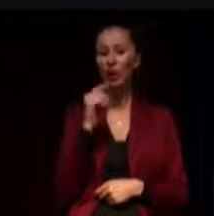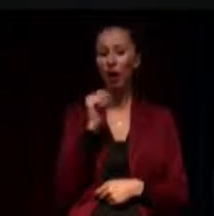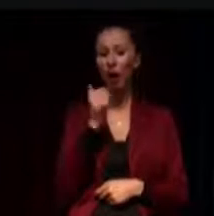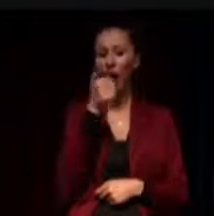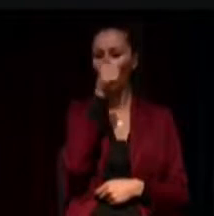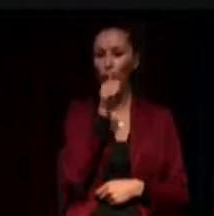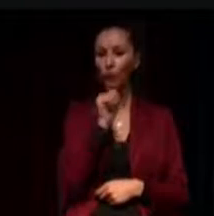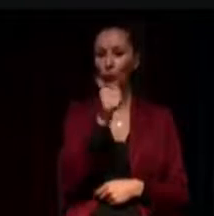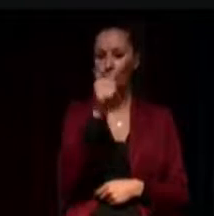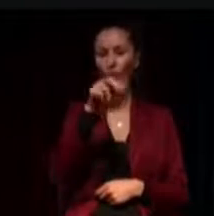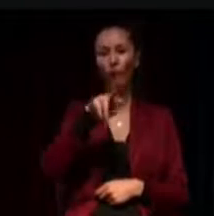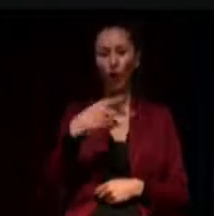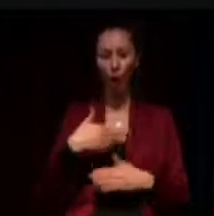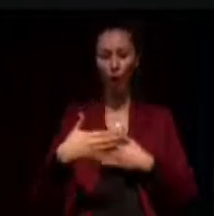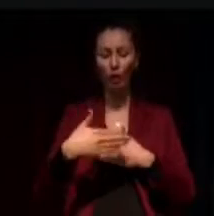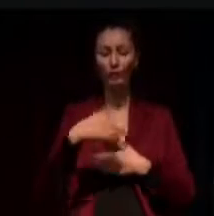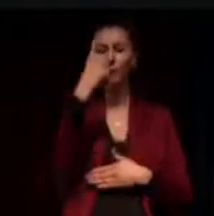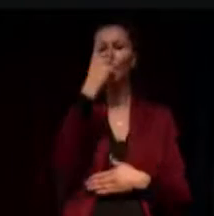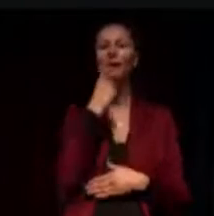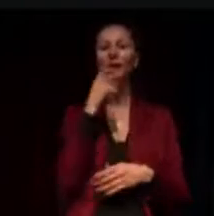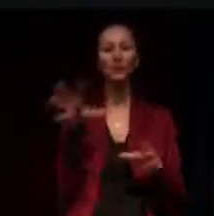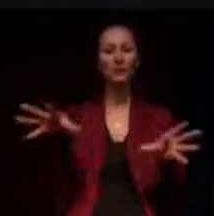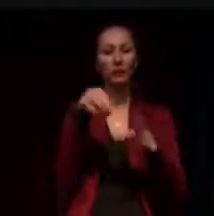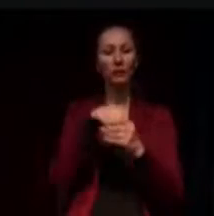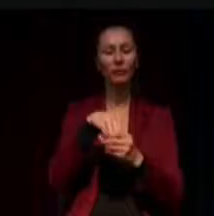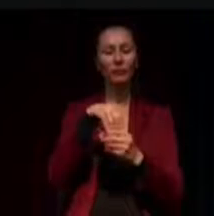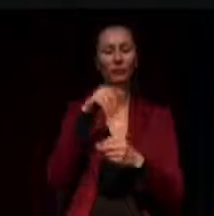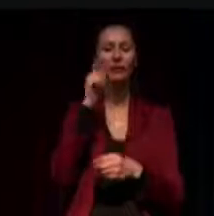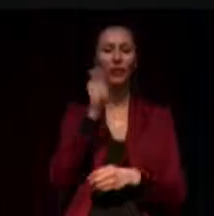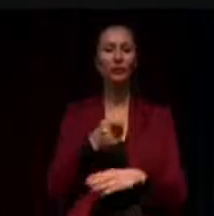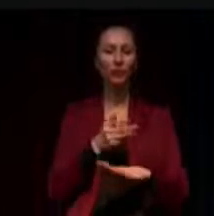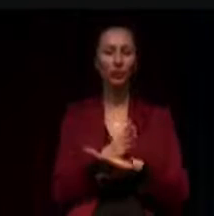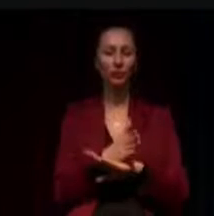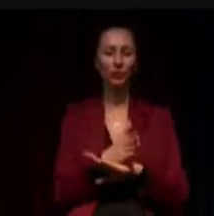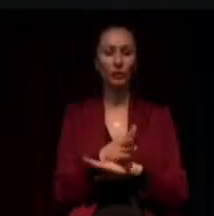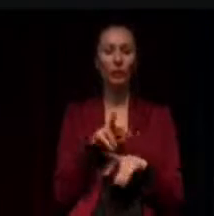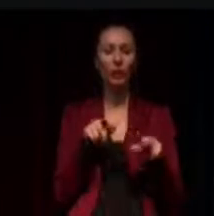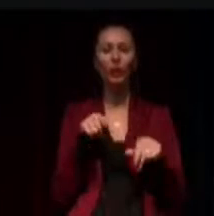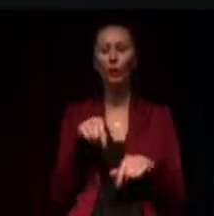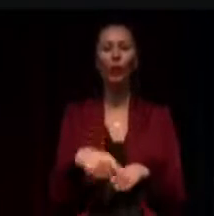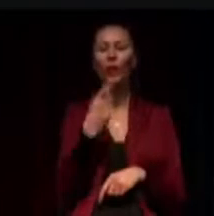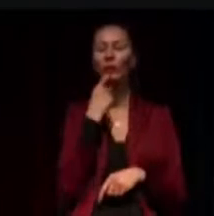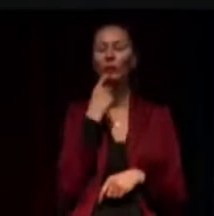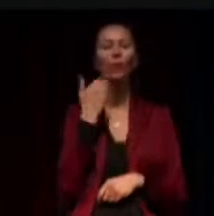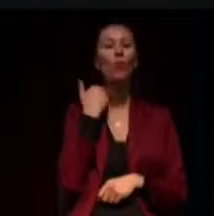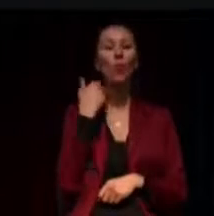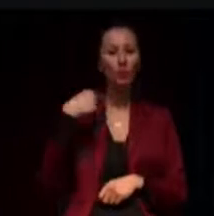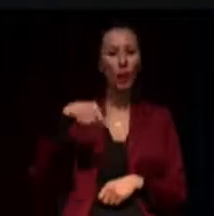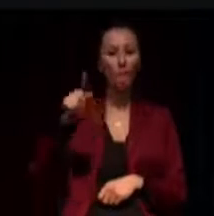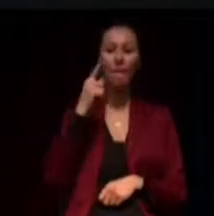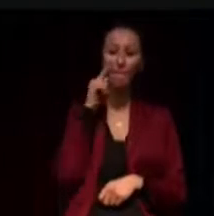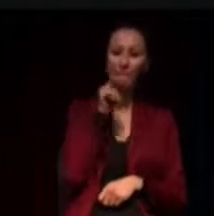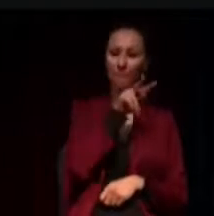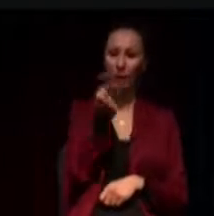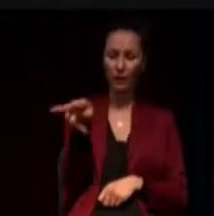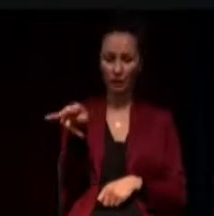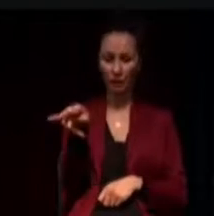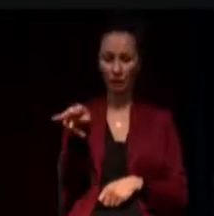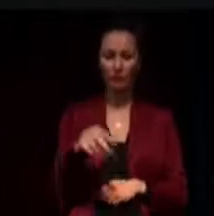ve önümüzdeki bir yıl içerisinde gerçekleştirecek arkadaşlar. Bu yılki borçlanmaya baktığımızda,